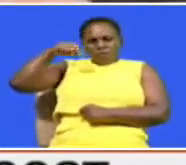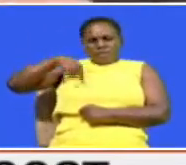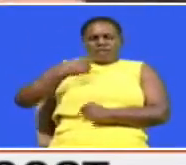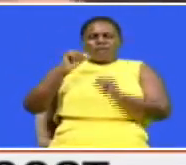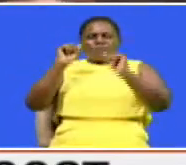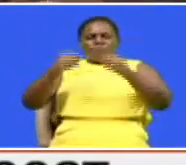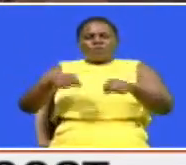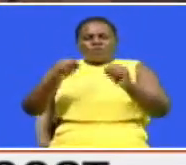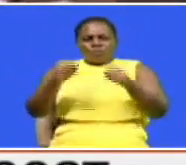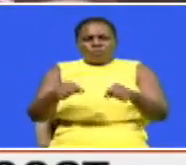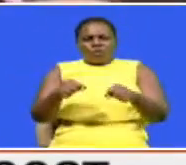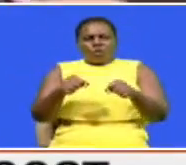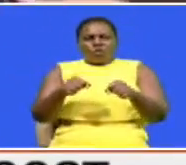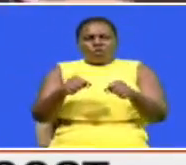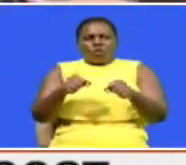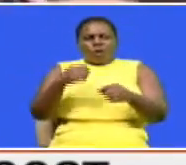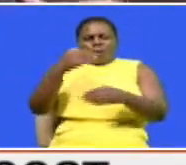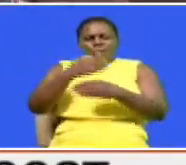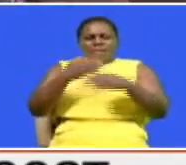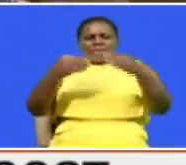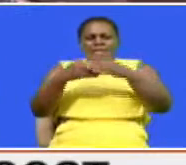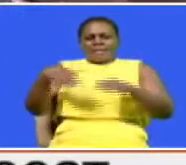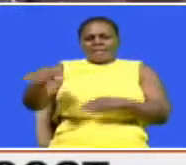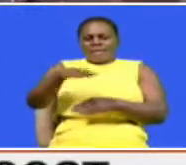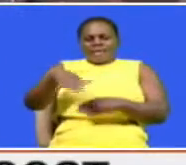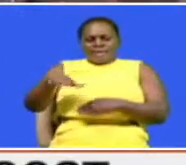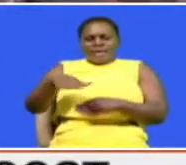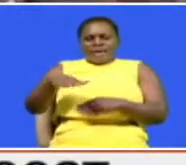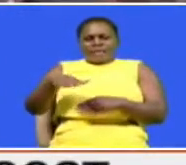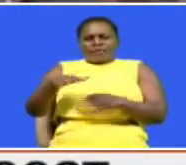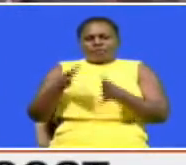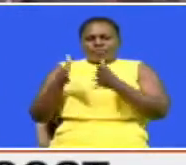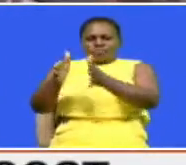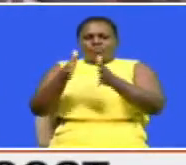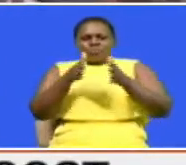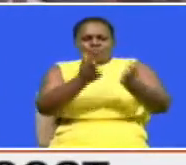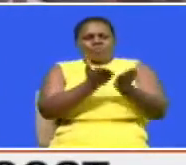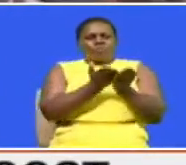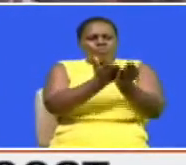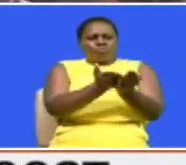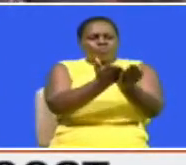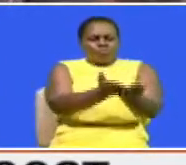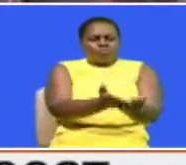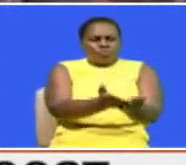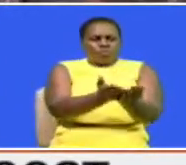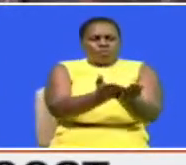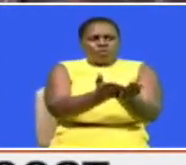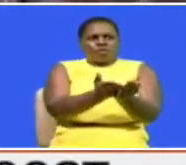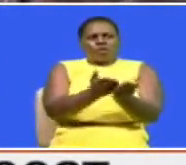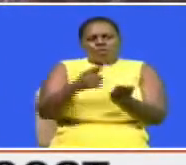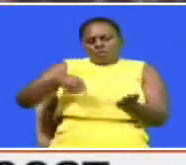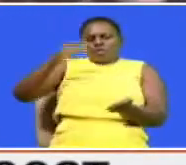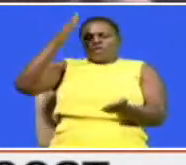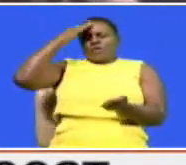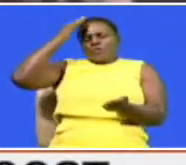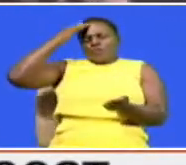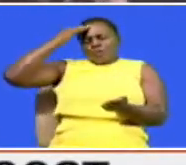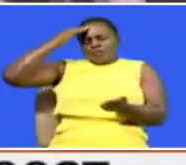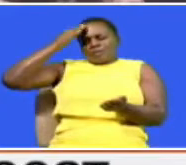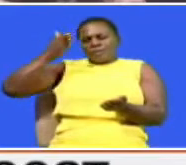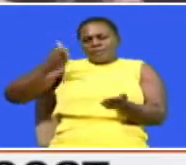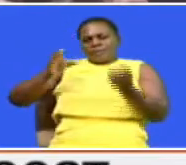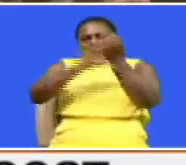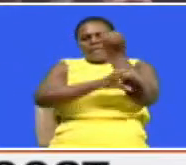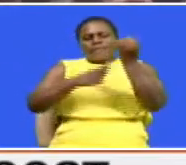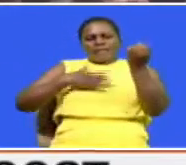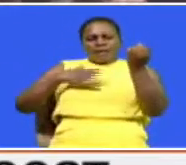tumeweza kujenga area hii ya kueneza ship ambayo ni cruise, tunajua ya kwamba inchi yetu